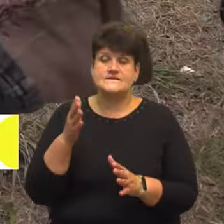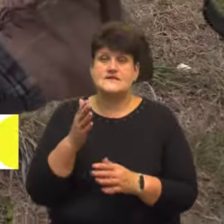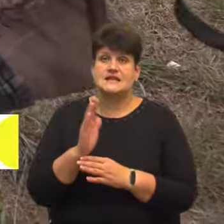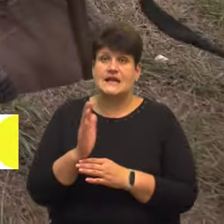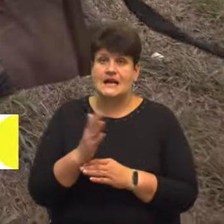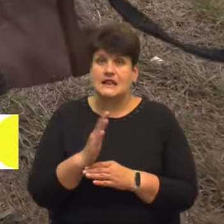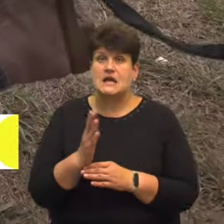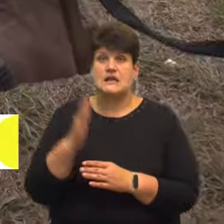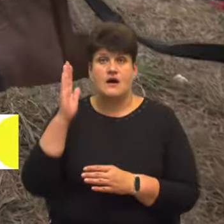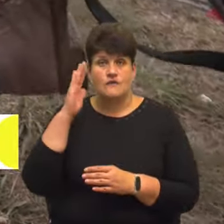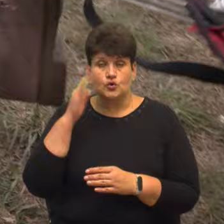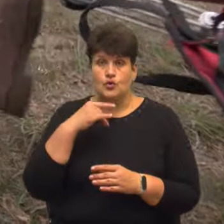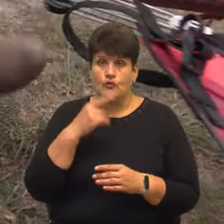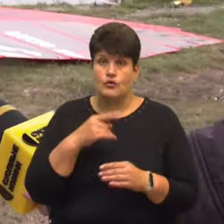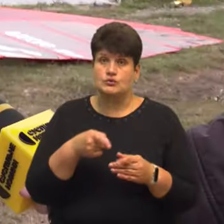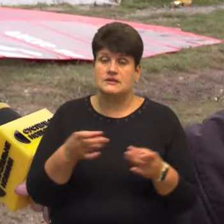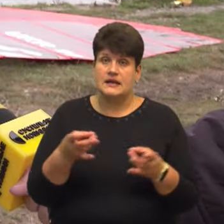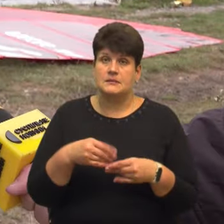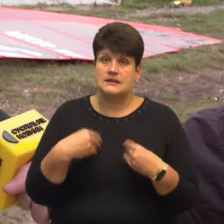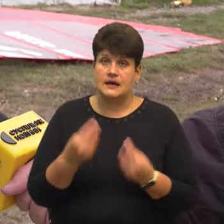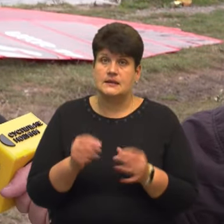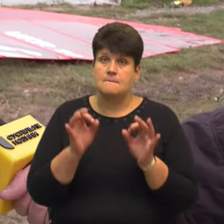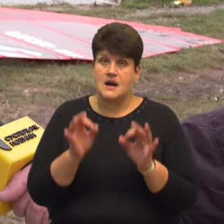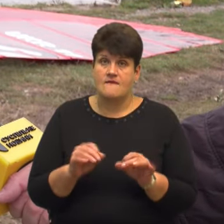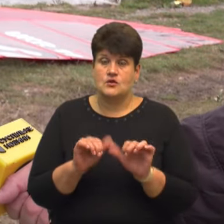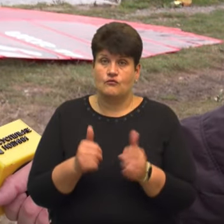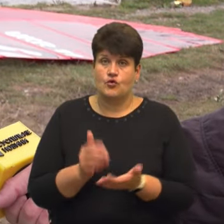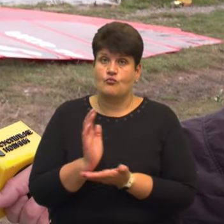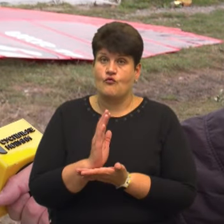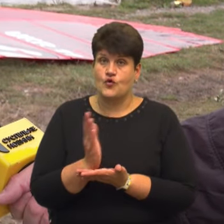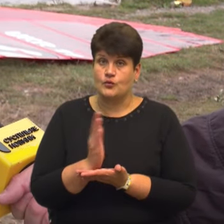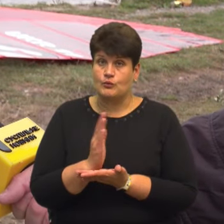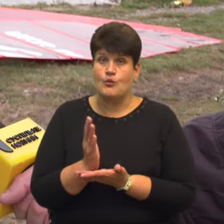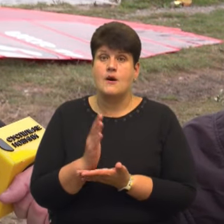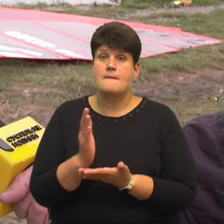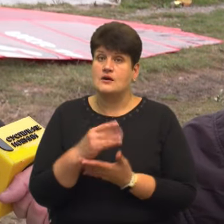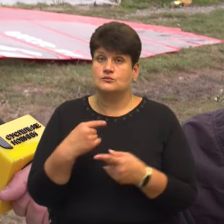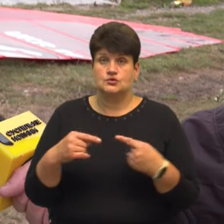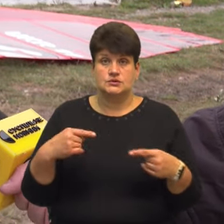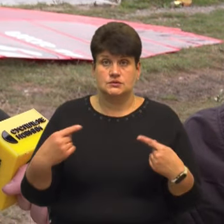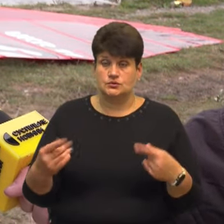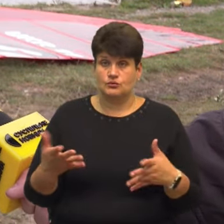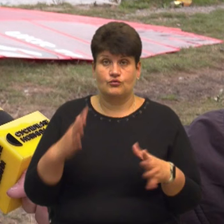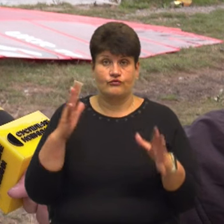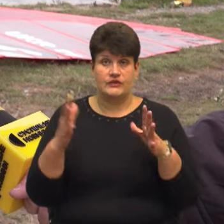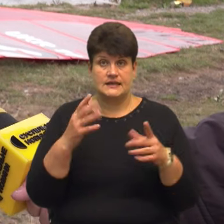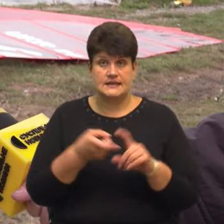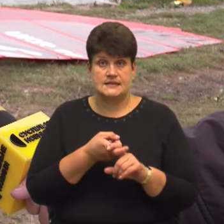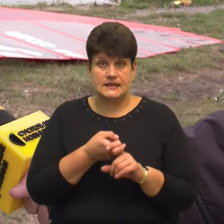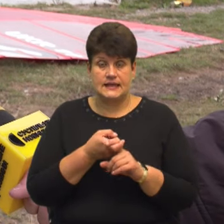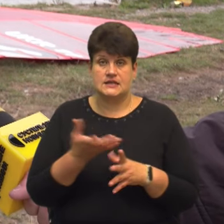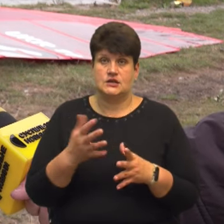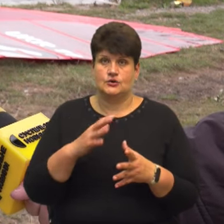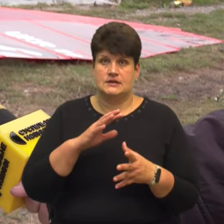цього йому необхідно надати правильної форми в залежності від вітру Парус по-різному набивається Тобто чим сильніший він сильніше